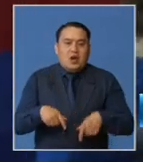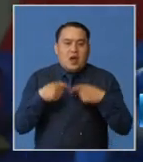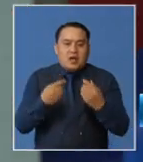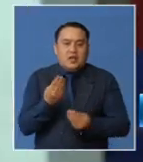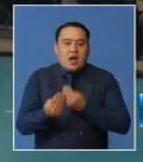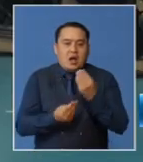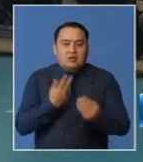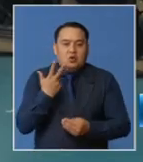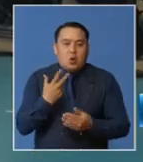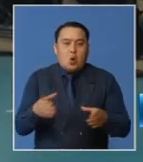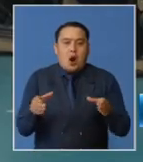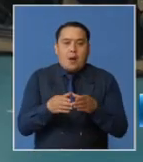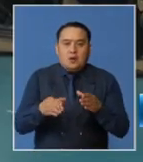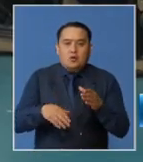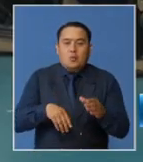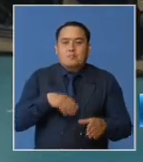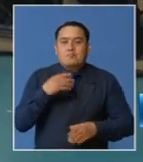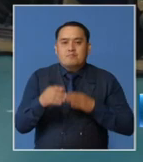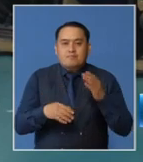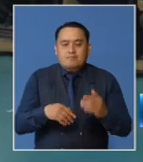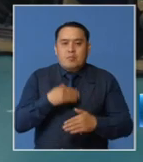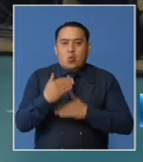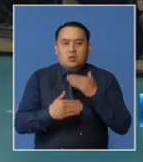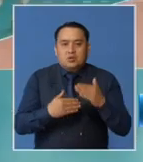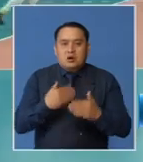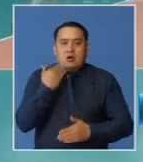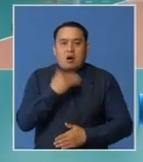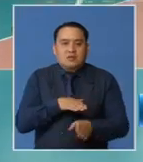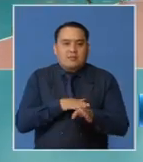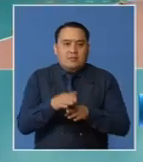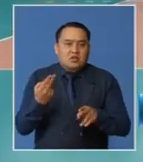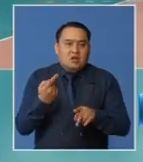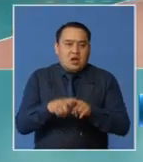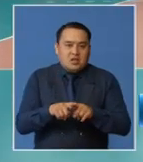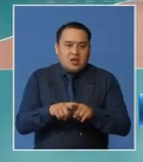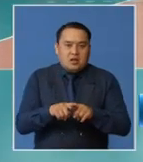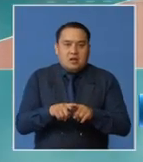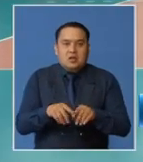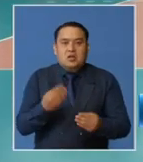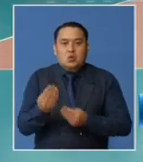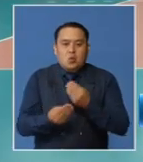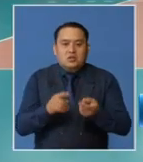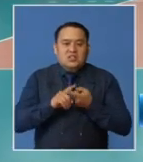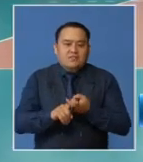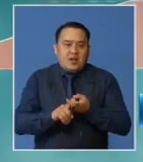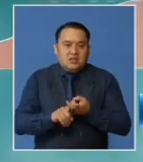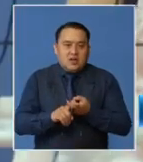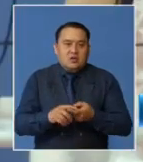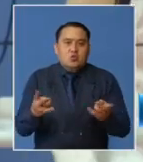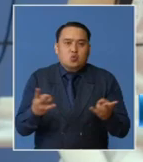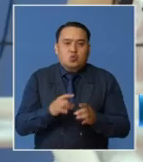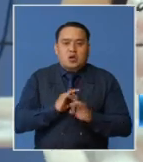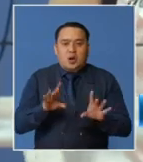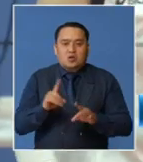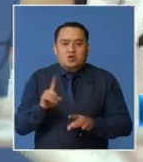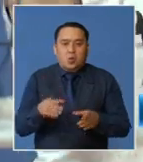игроки этих трех команд совершенствовали свое мастерство, улучшали качество выполнения технических элементов, налаживали игровые связи. Нужно